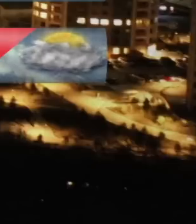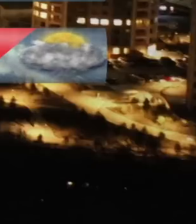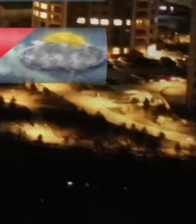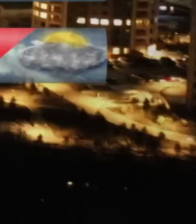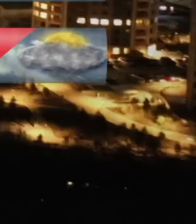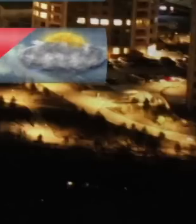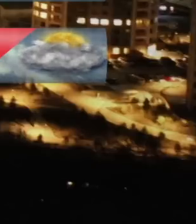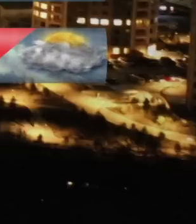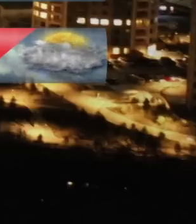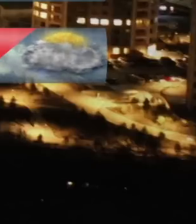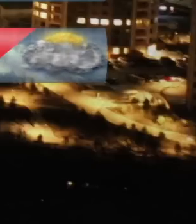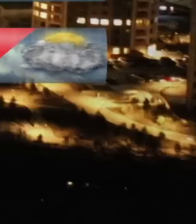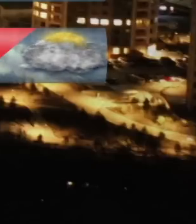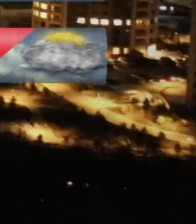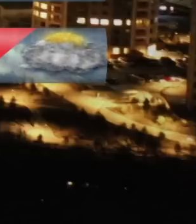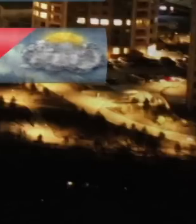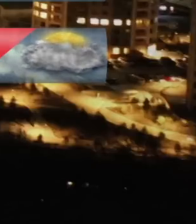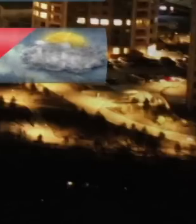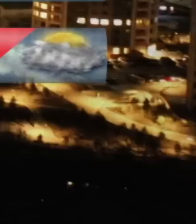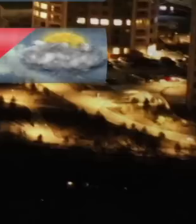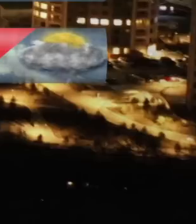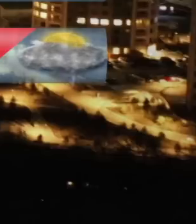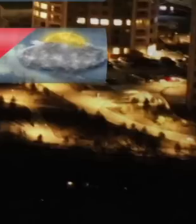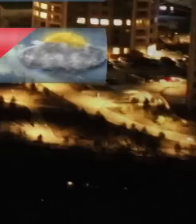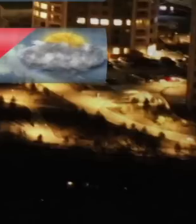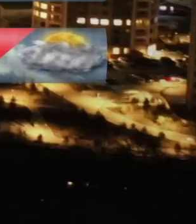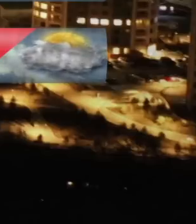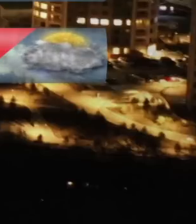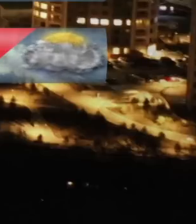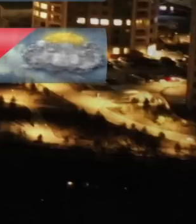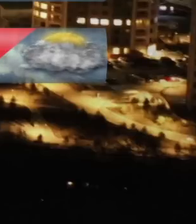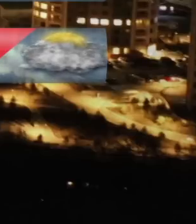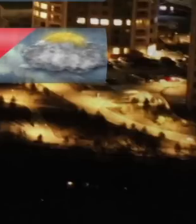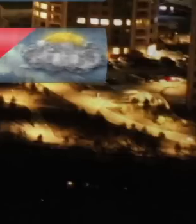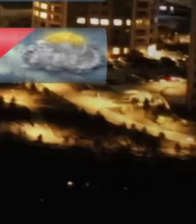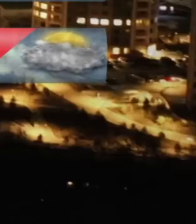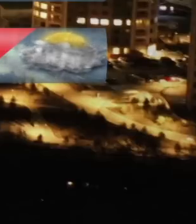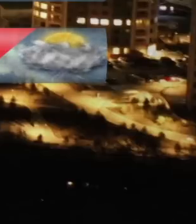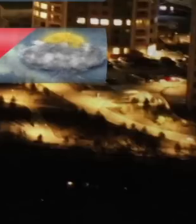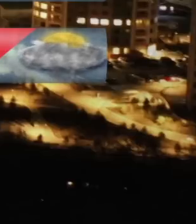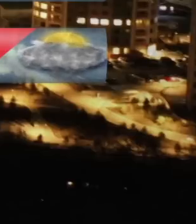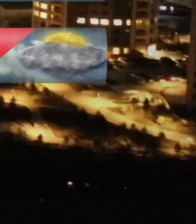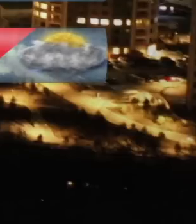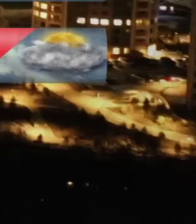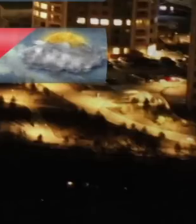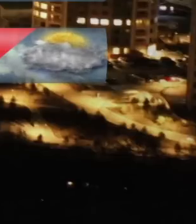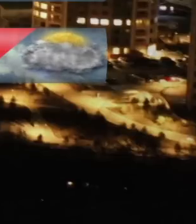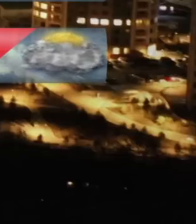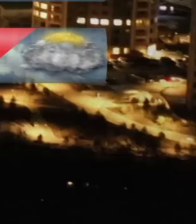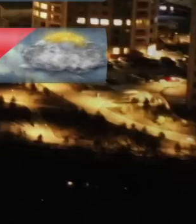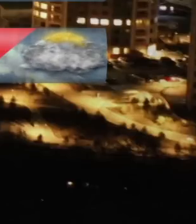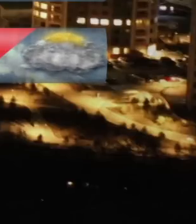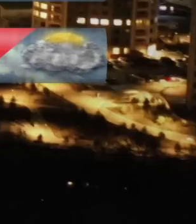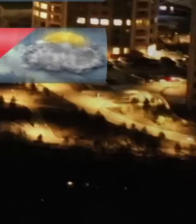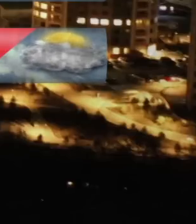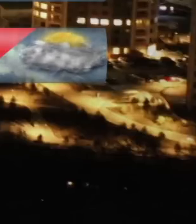бор орж 27 градус дулаан байна. Ням гарахтаа шөнө төр зүрийн бор орж 12 градус дулаан. Өдөртөө үршиж 22 градус дулаан